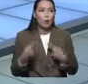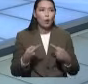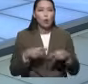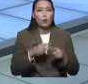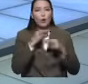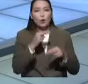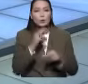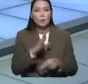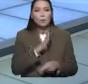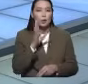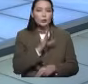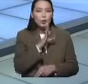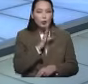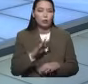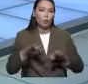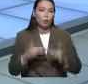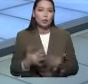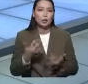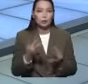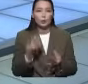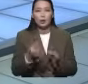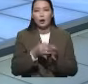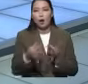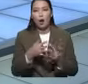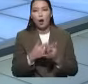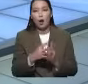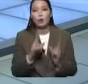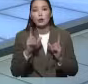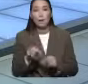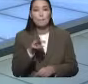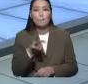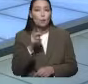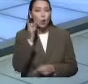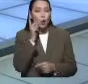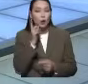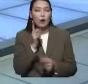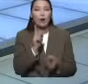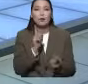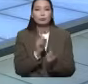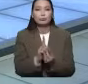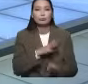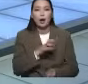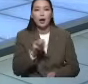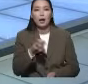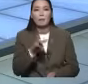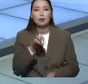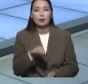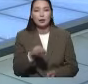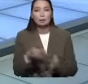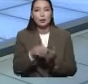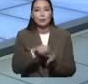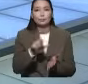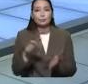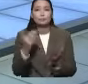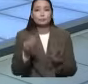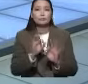келіншек әбден қажығанын айтады. Бірақ Шалғайдағы ауылға келіп, мобильді қабылдау жүргізген Аманат партиясының өкілдері оның үмітін